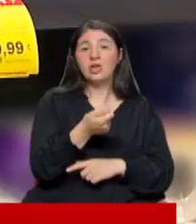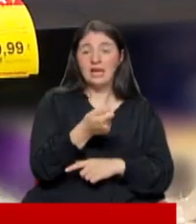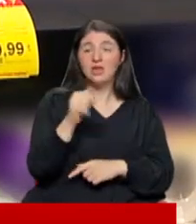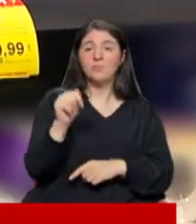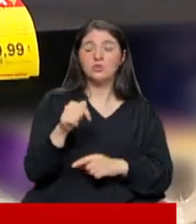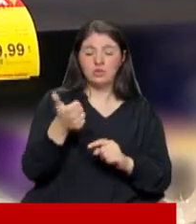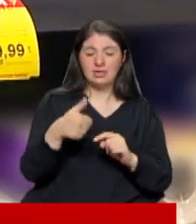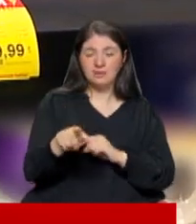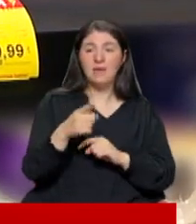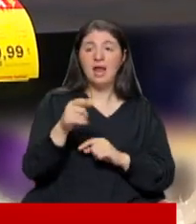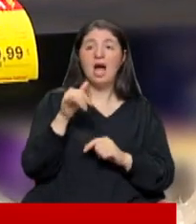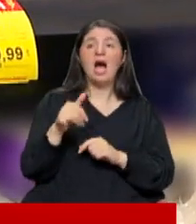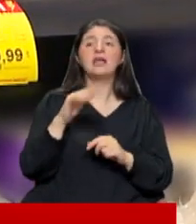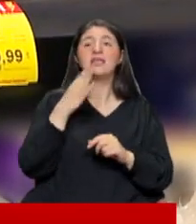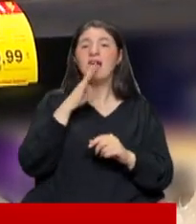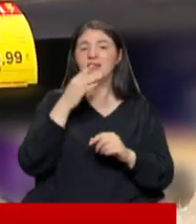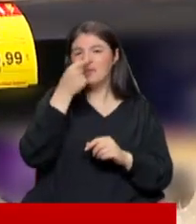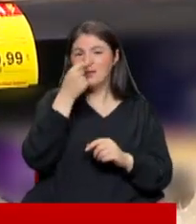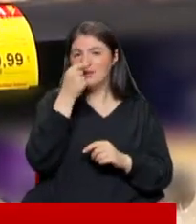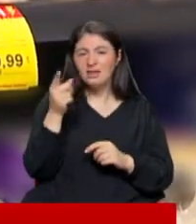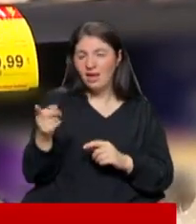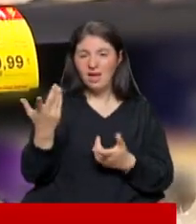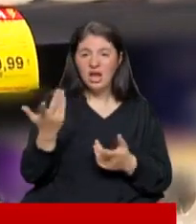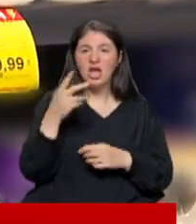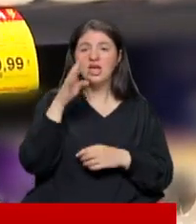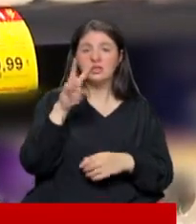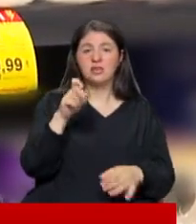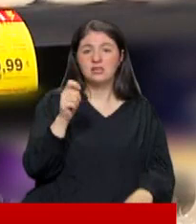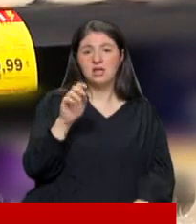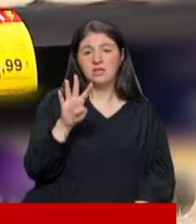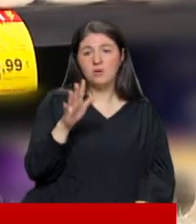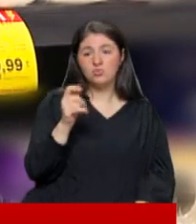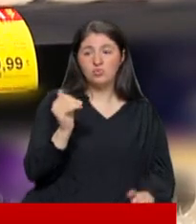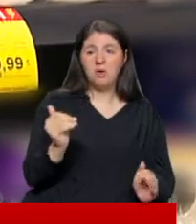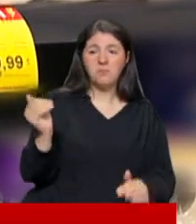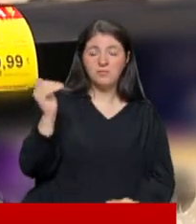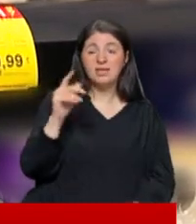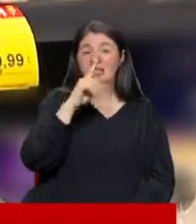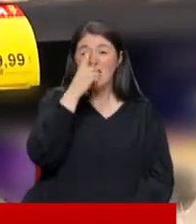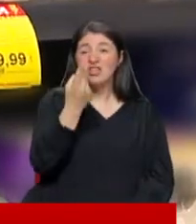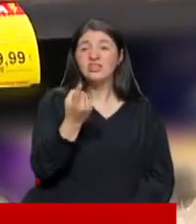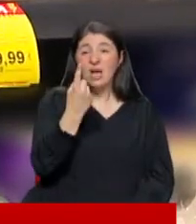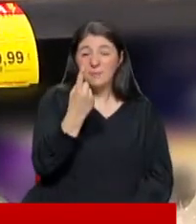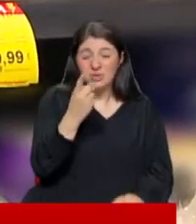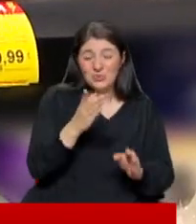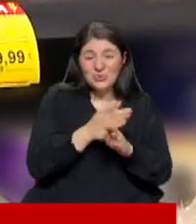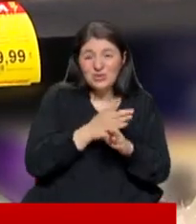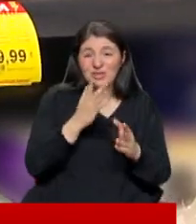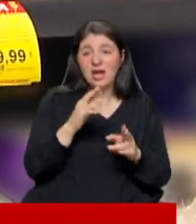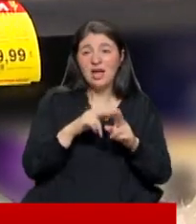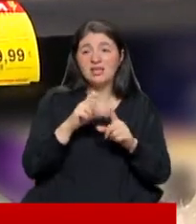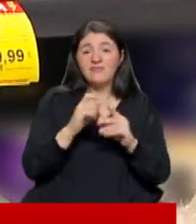Bugünden itibaren aynı kağıt havlunun fiyatı 48 lira 45 kuruşa çıktı sadece tek bir üründe